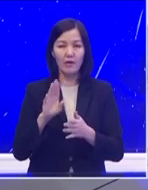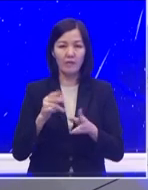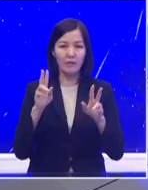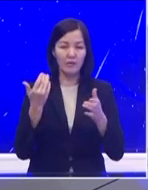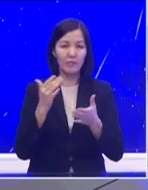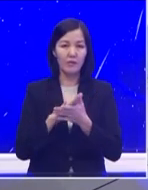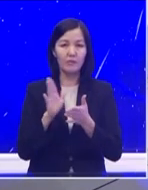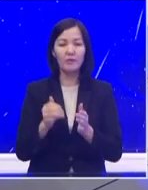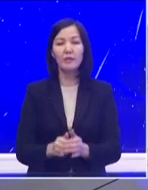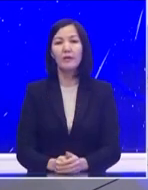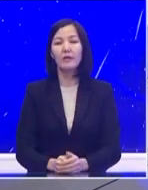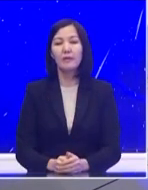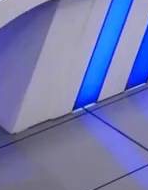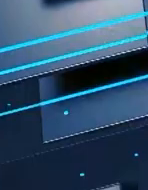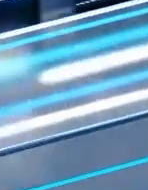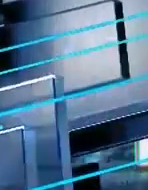аңдатпа.